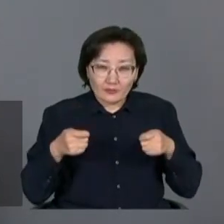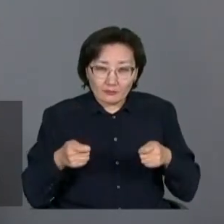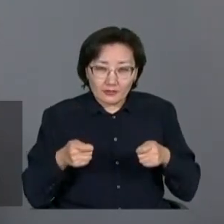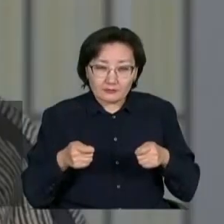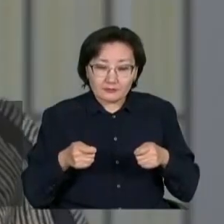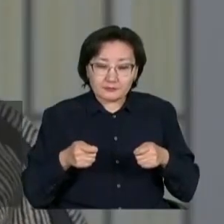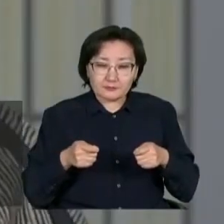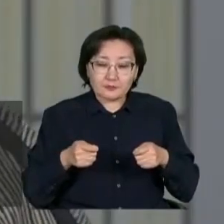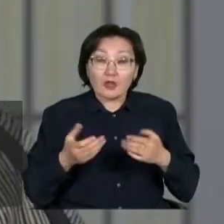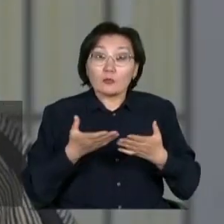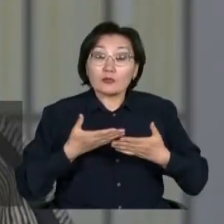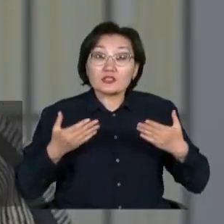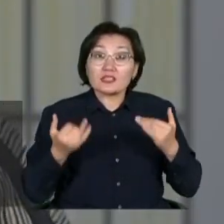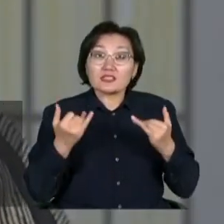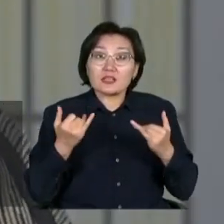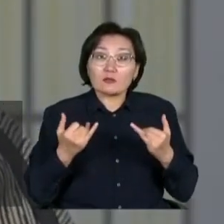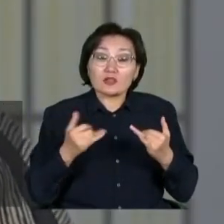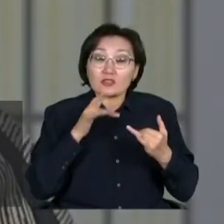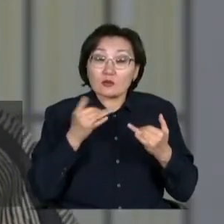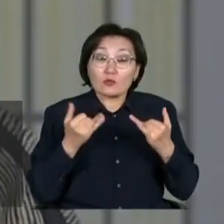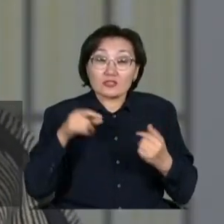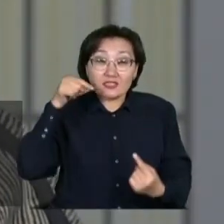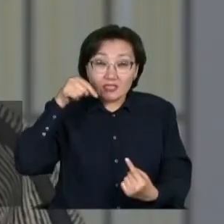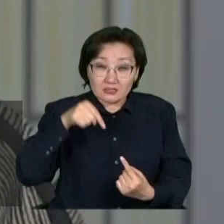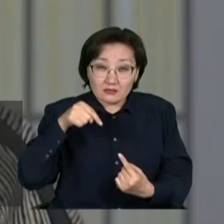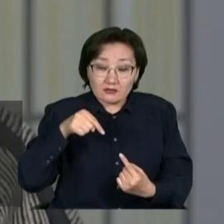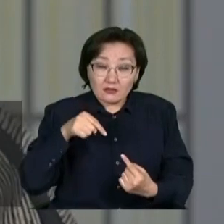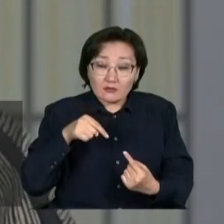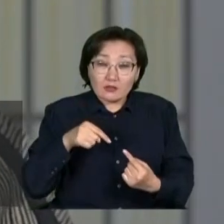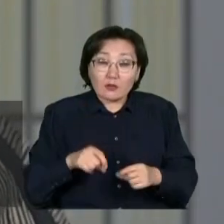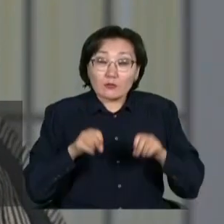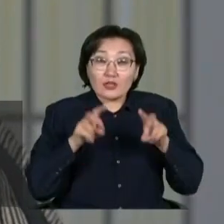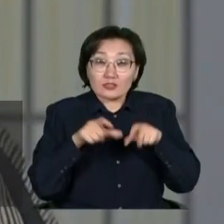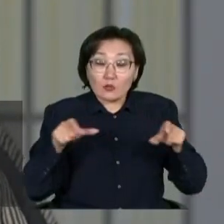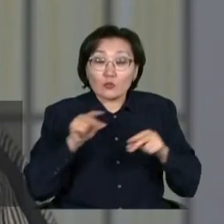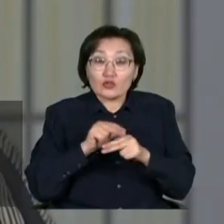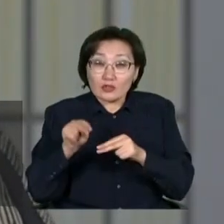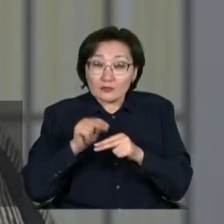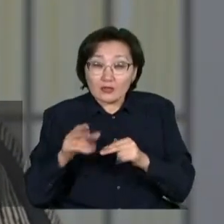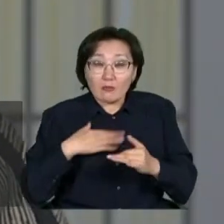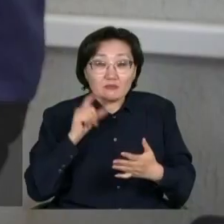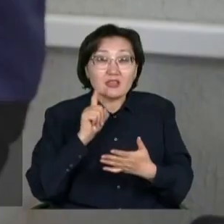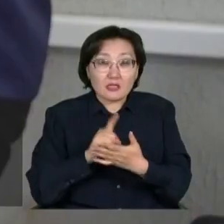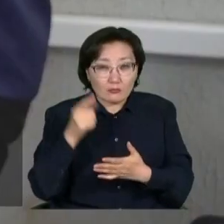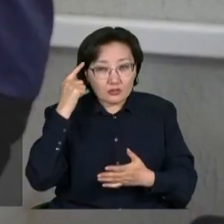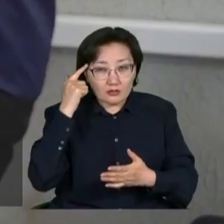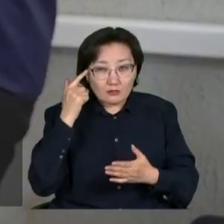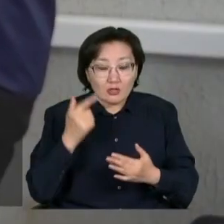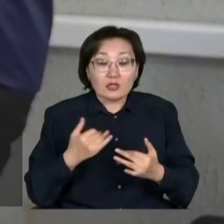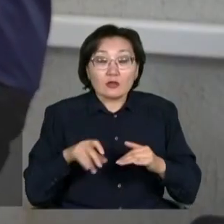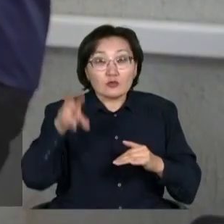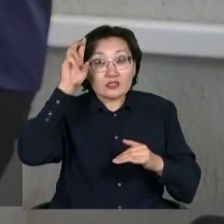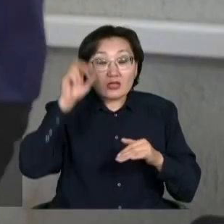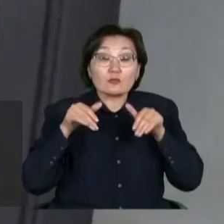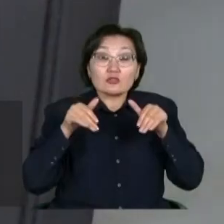айтқым келеді. Біз заманға сай, заман талабына сай мамандарды дайырлауға міндеттіміз деп ойлаймын. Айта кетсек,